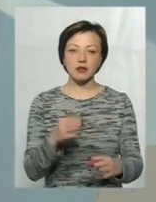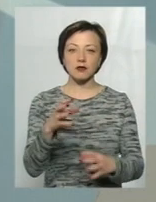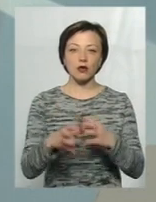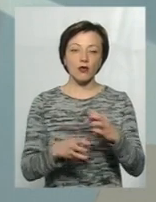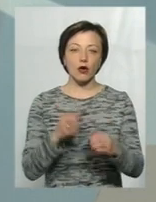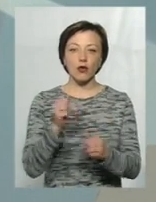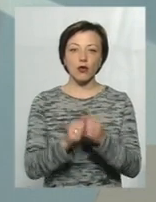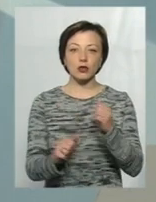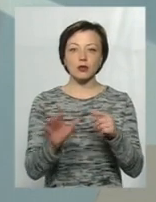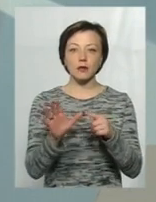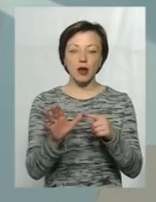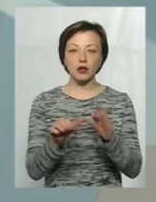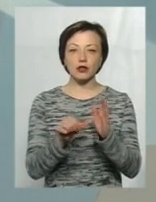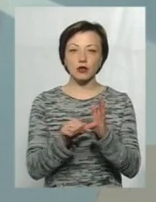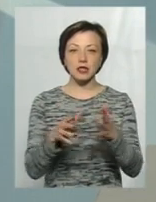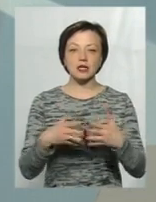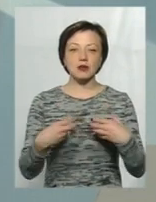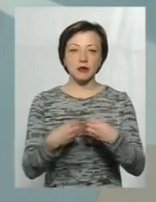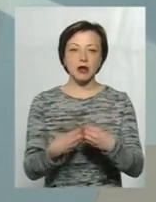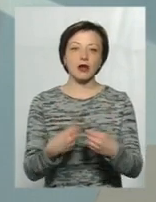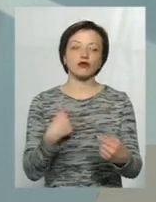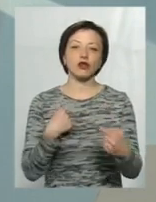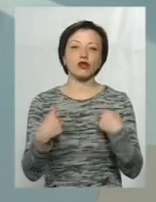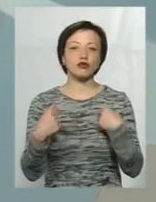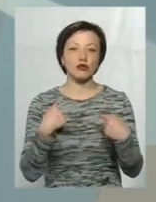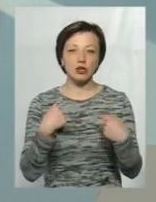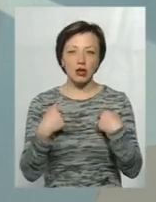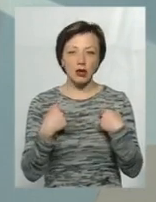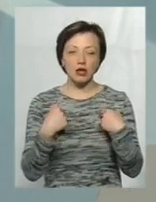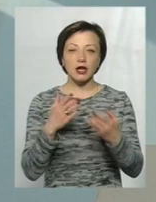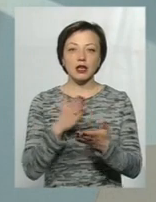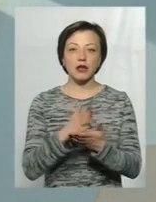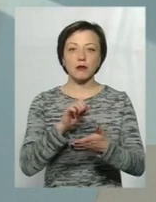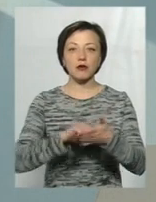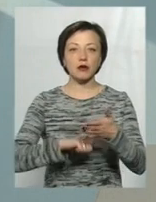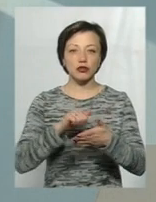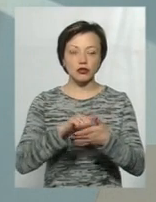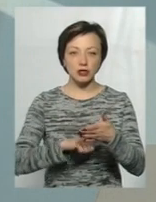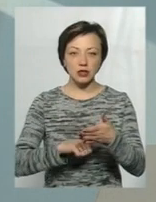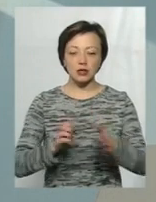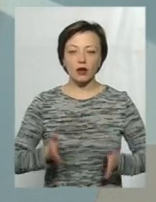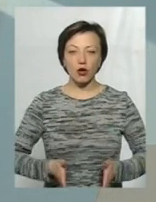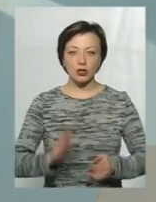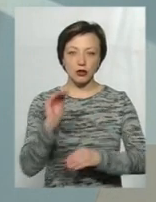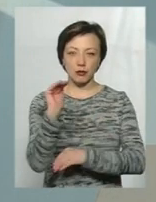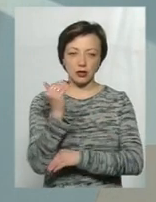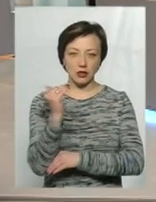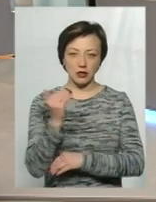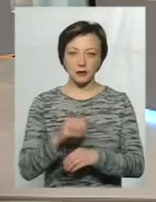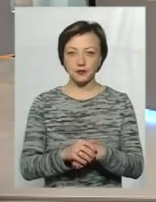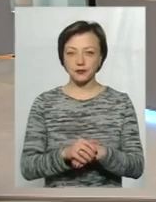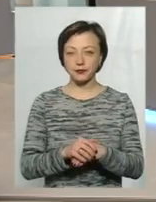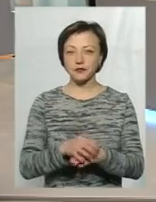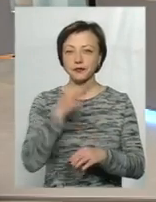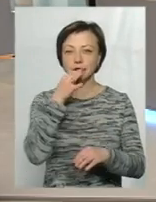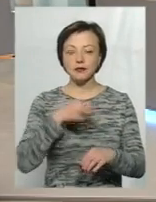кожна п'ята, шоста сім'я страждає, існує причина з народженням дитини. Скажіть, будь